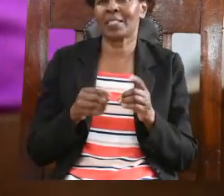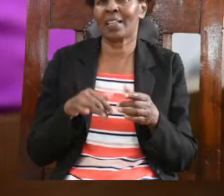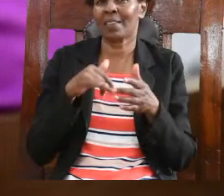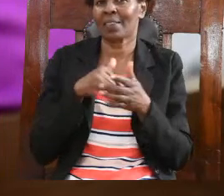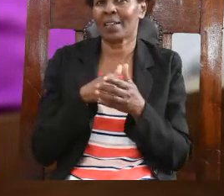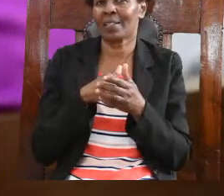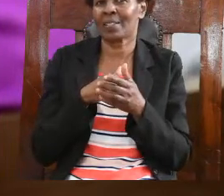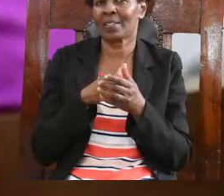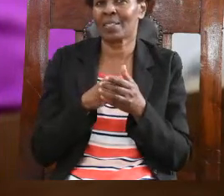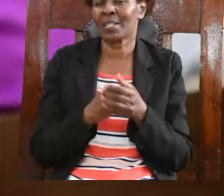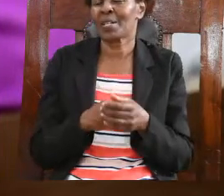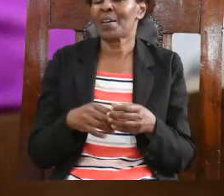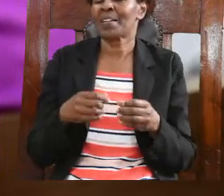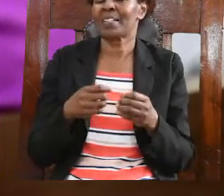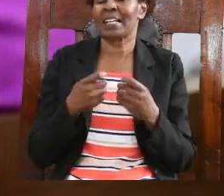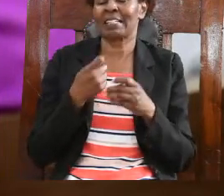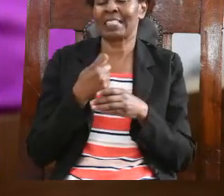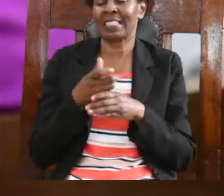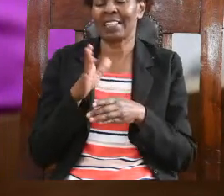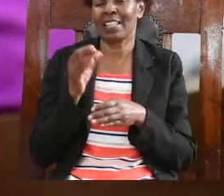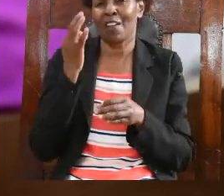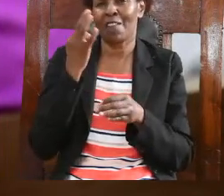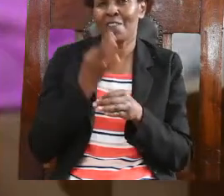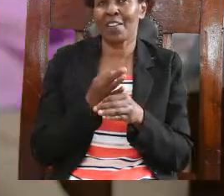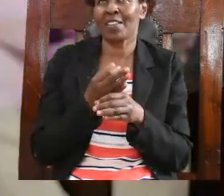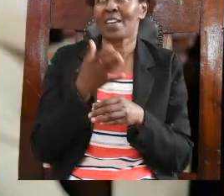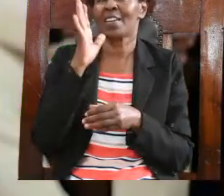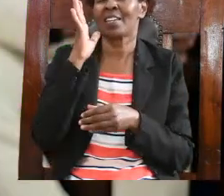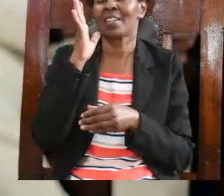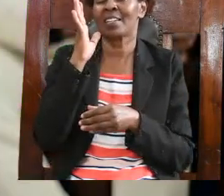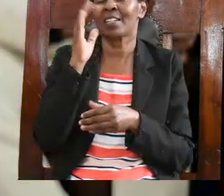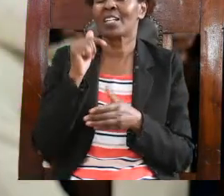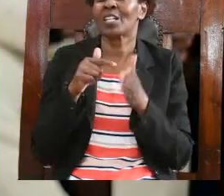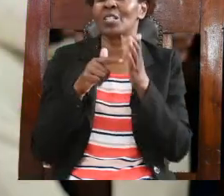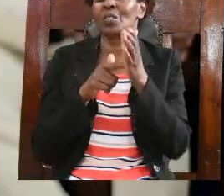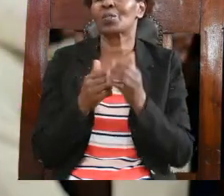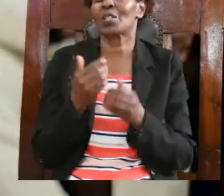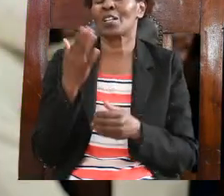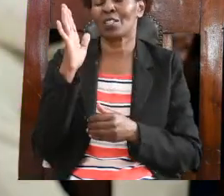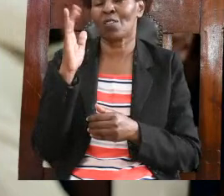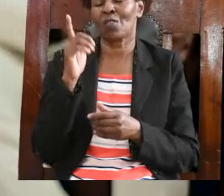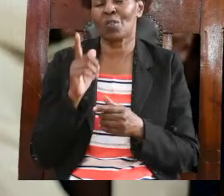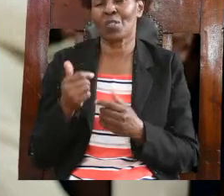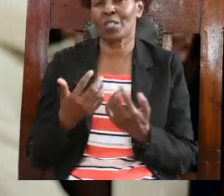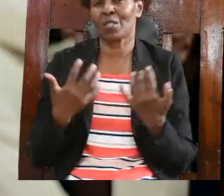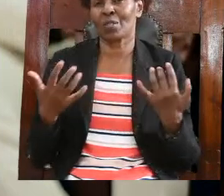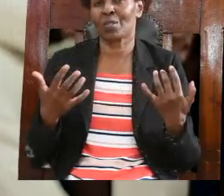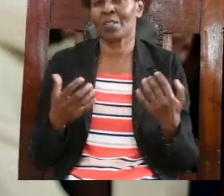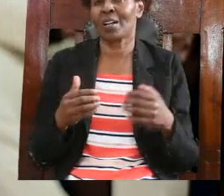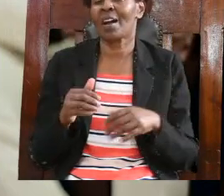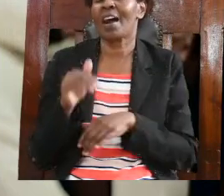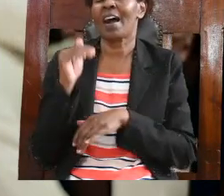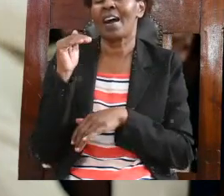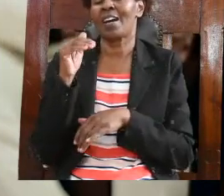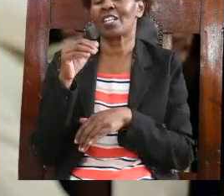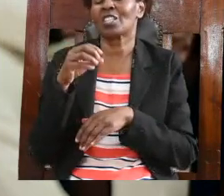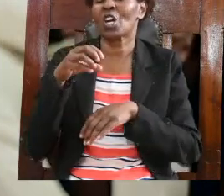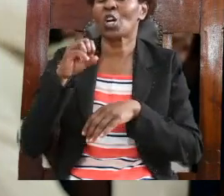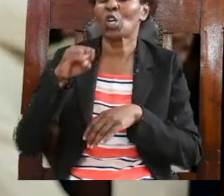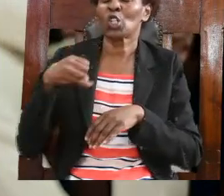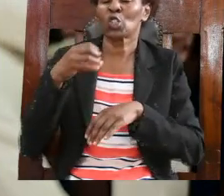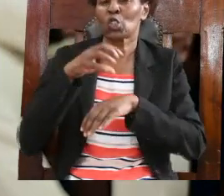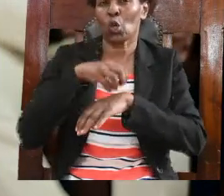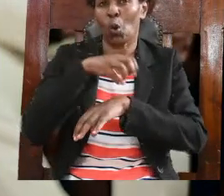yao ikijaribiwa, Mungu alikuwa akijidhihirisha. Muulize Job, Ayubu,